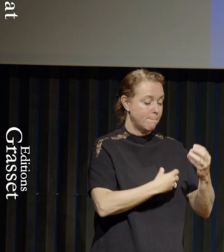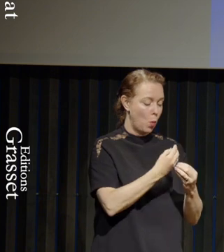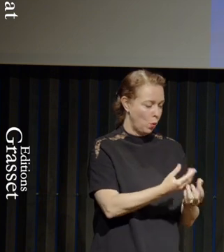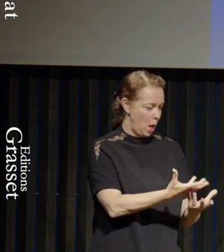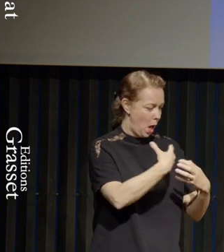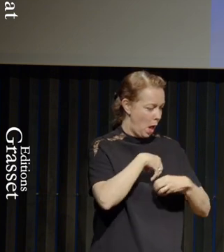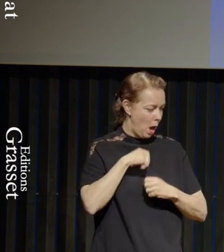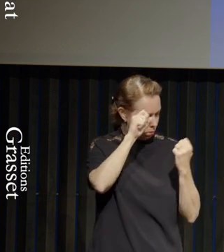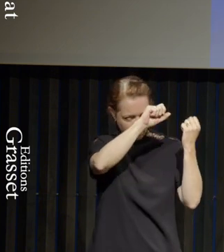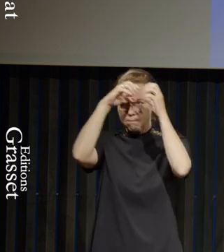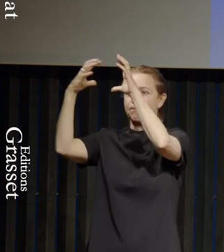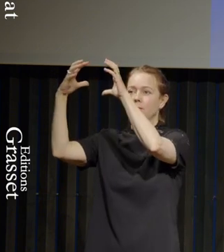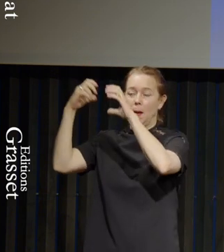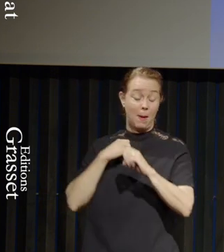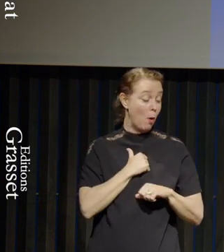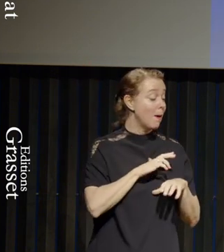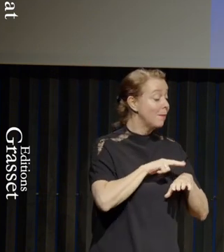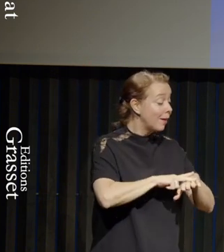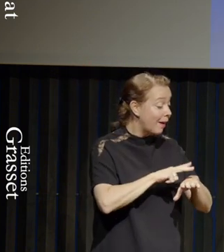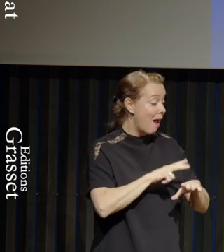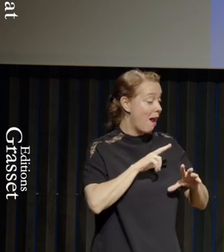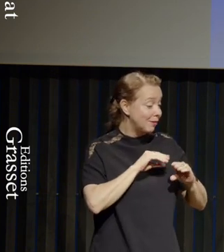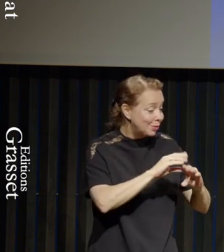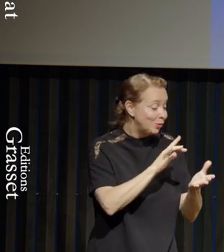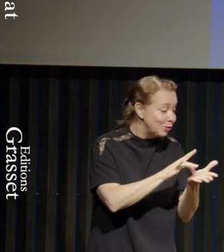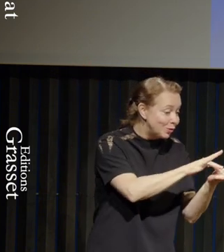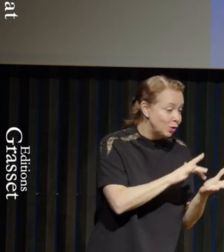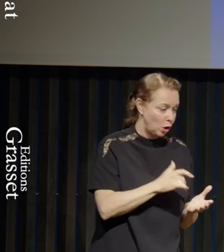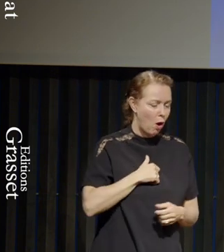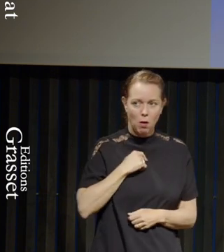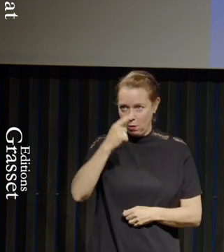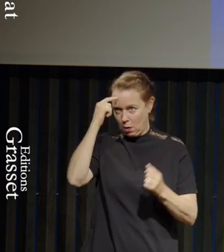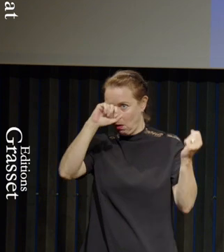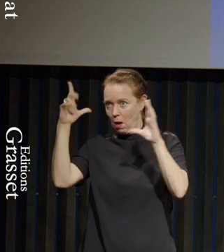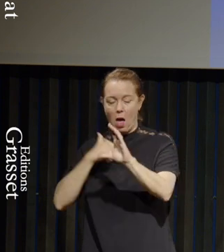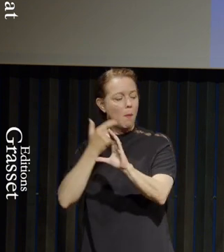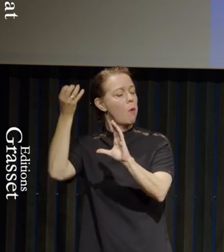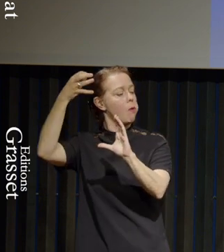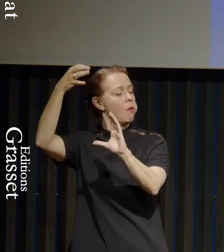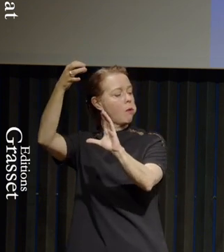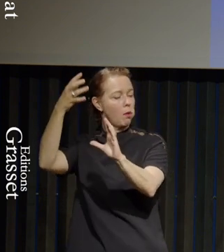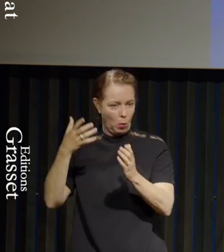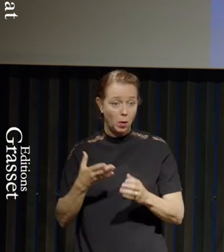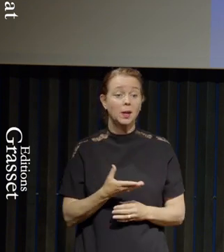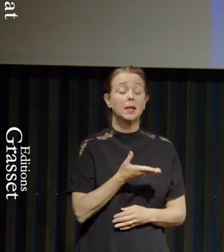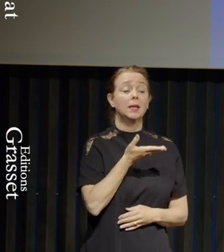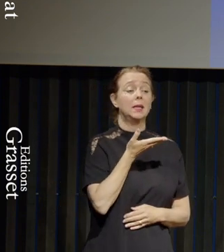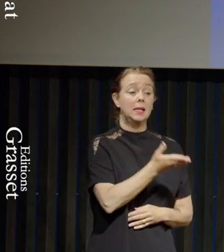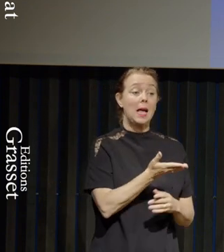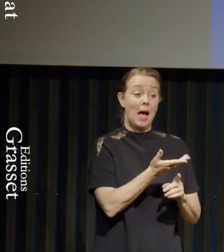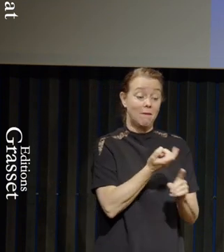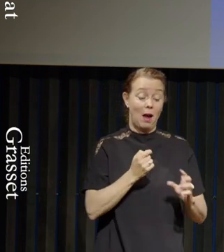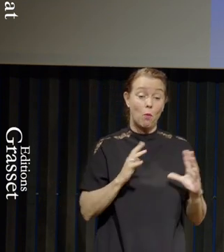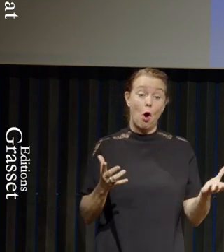nous ne manipulons plus le monde lui-même, le réel, mais des représentations de ce réel. Et ça, évidemment, c'est typiquement ce que le langage permet de